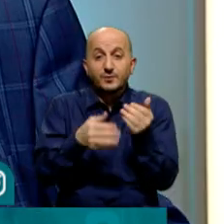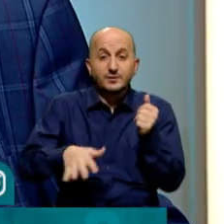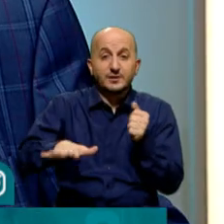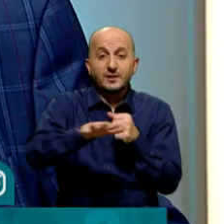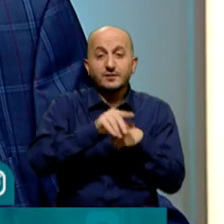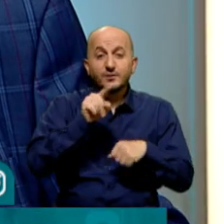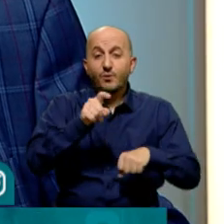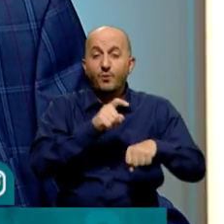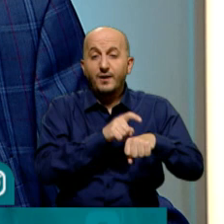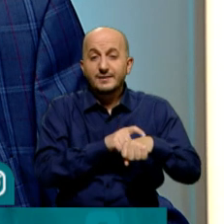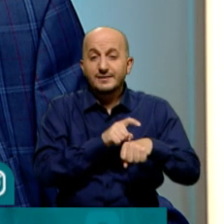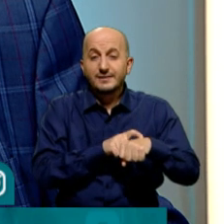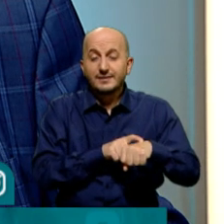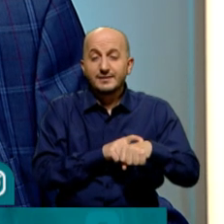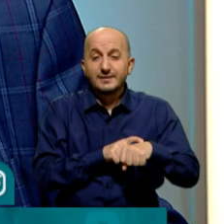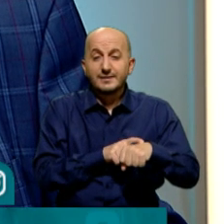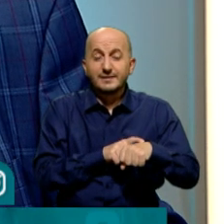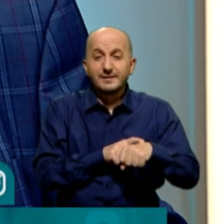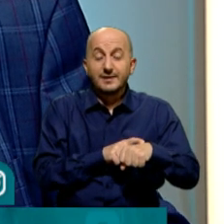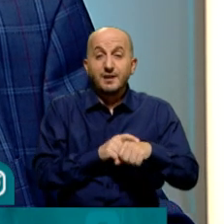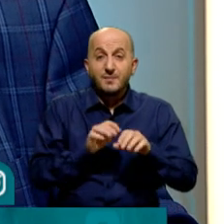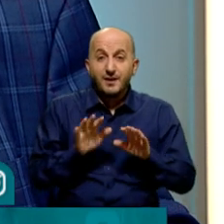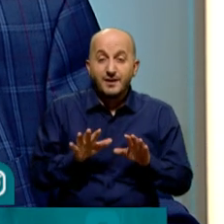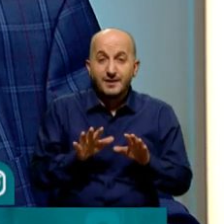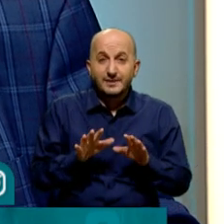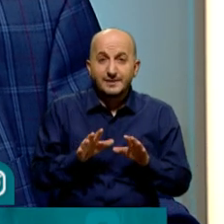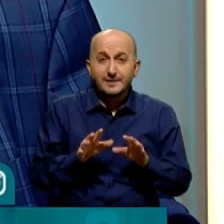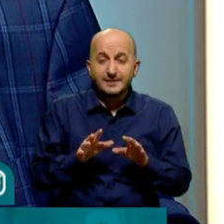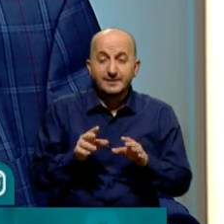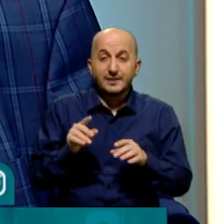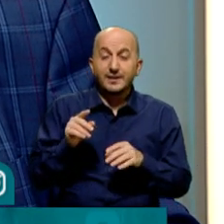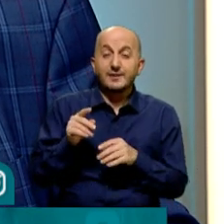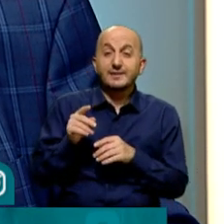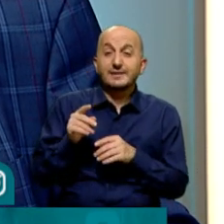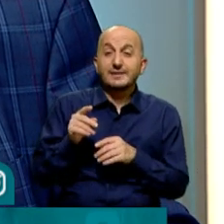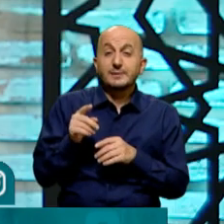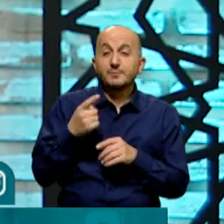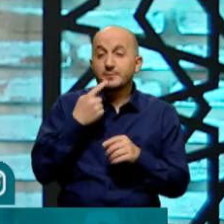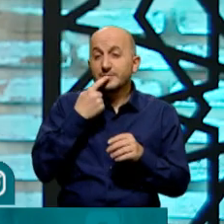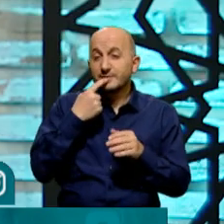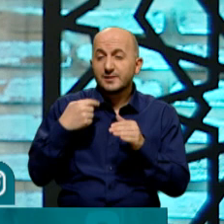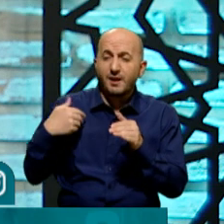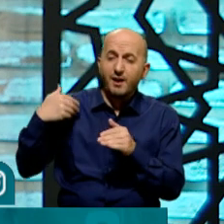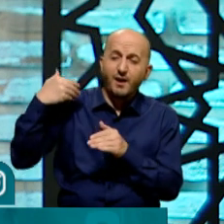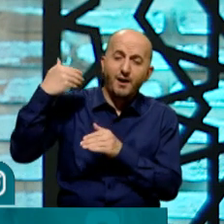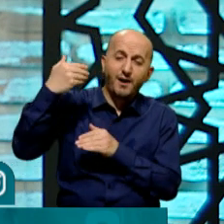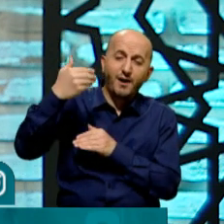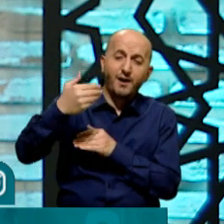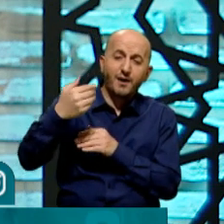anda herhangi birisine veriyorsun ama bu esnada bir sene boyunca bir